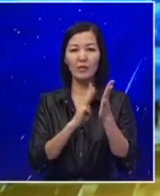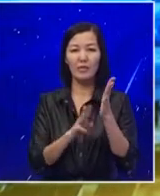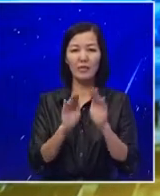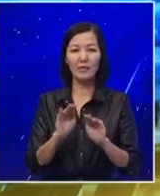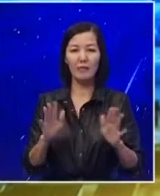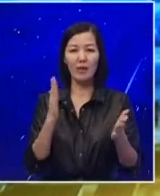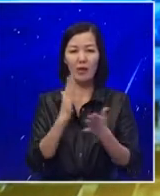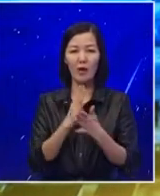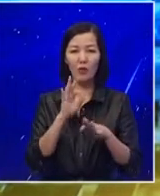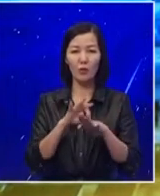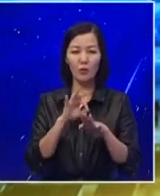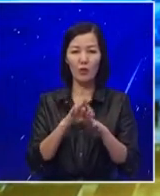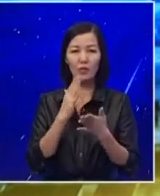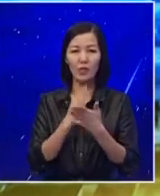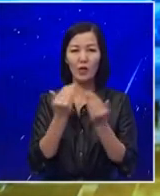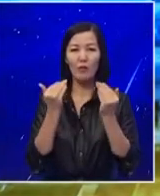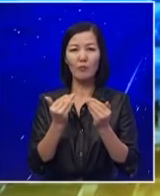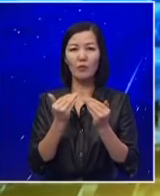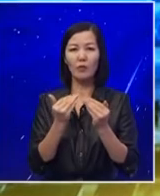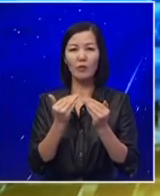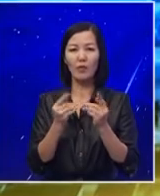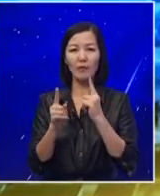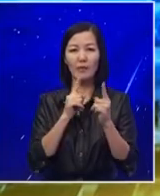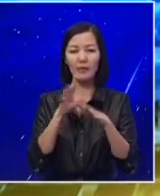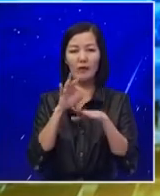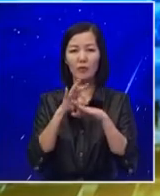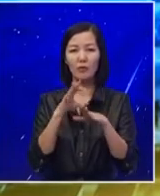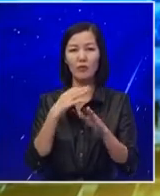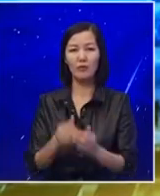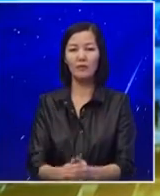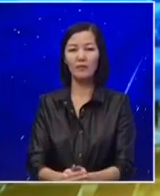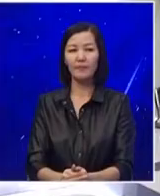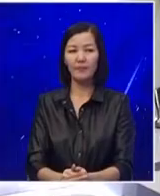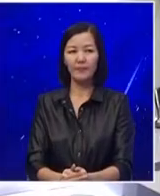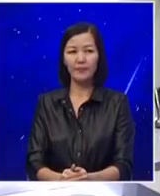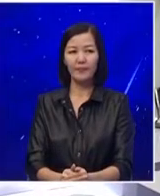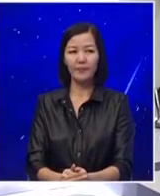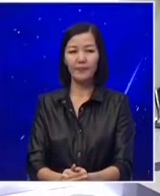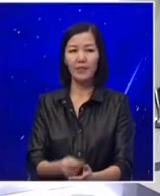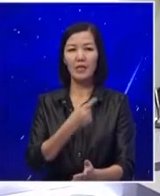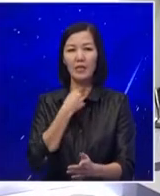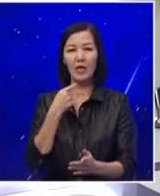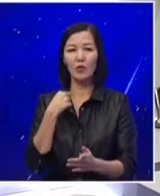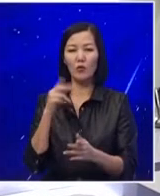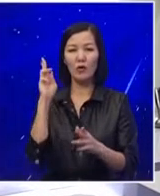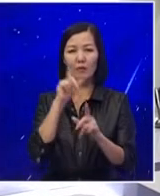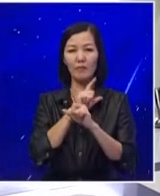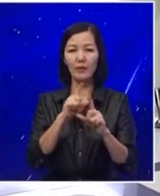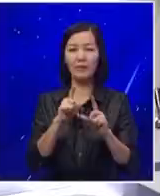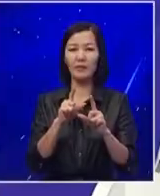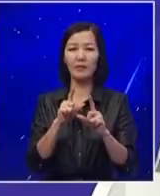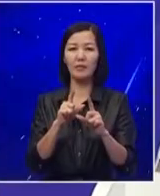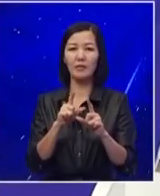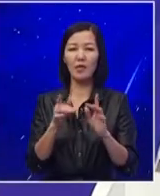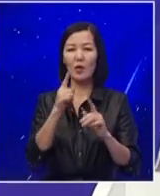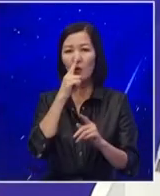280-ге жуықтады. Осыған байланысты бүгін мамандар баспасөз мәслихатын өткізді. Талдықорған мектептері мен гимназияларында